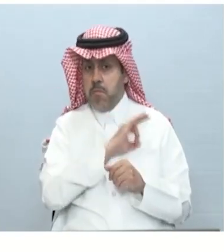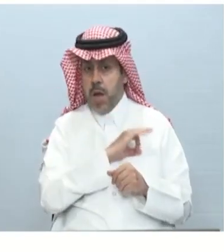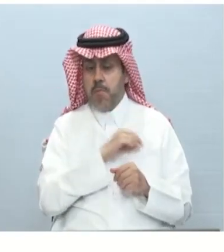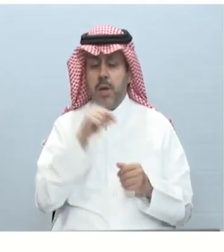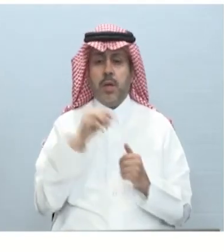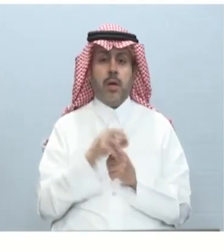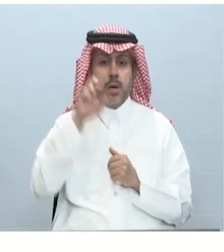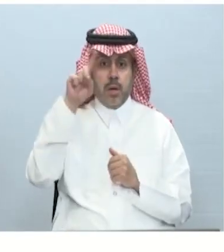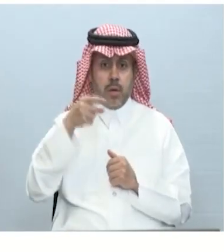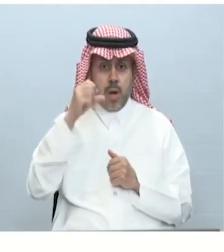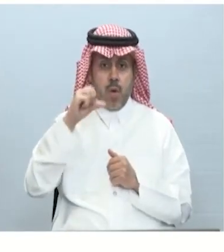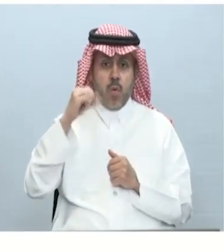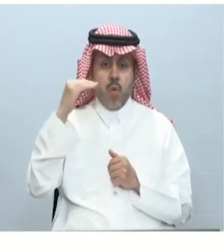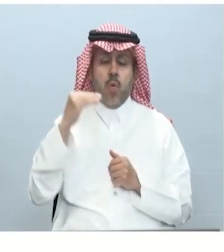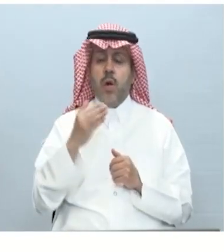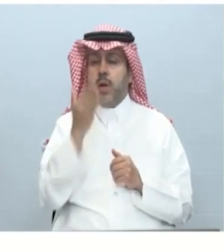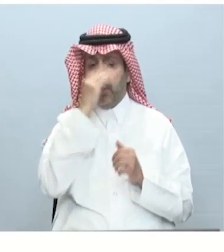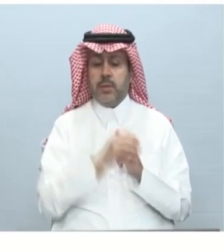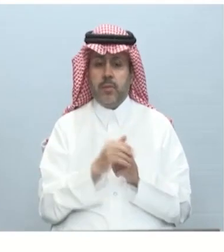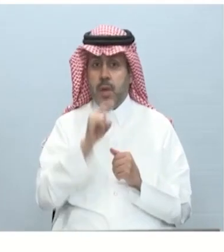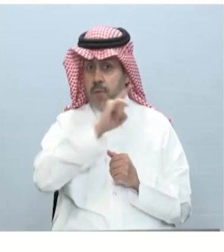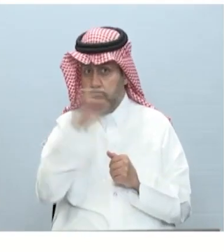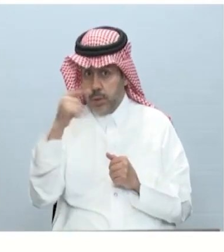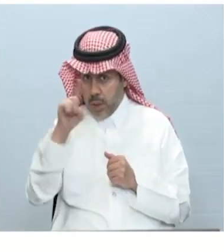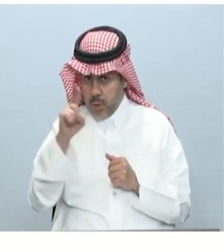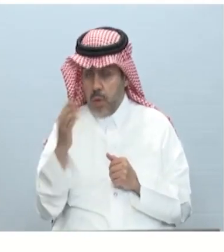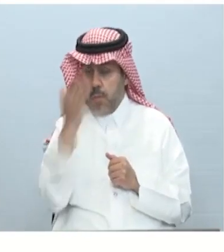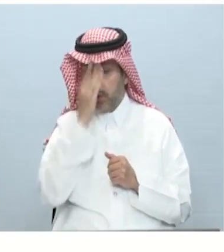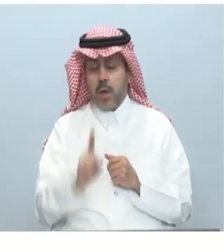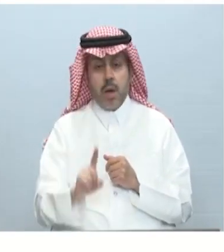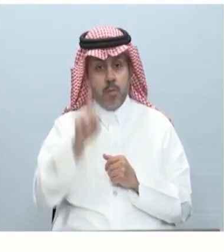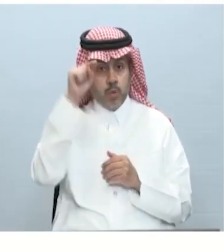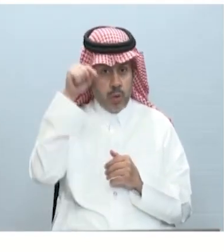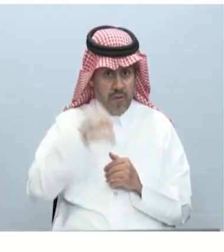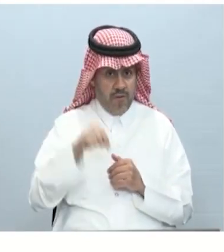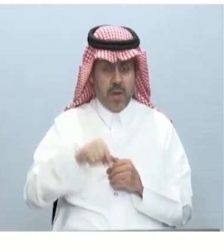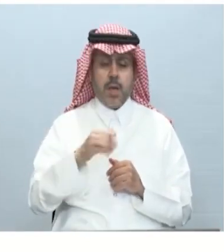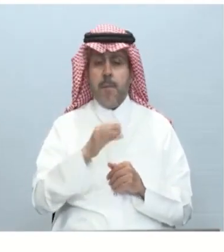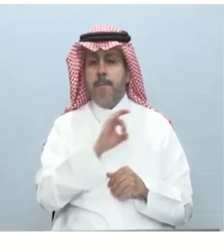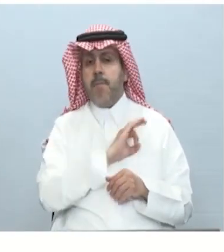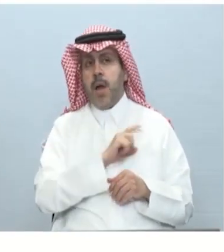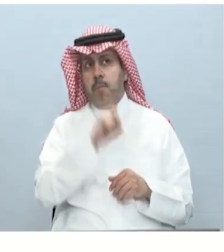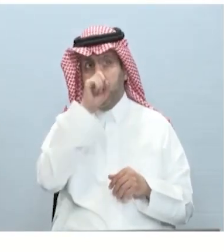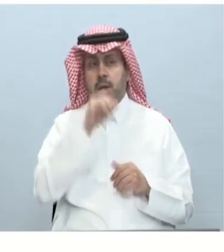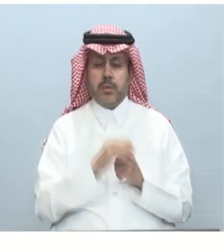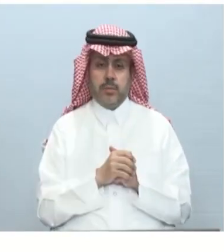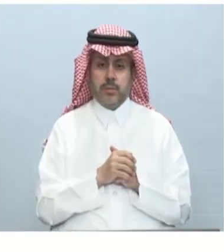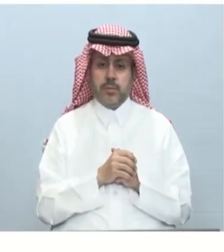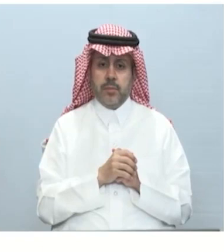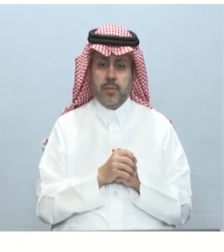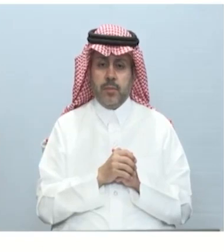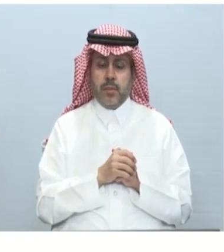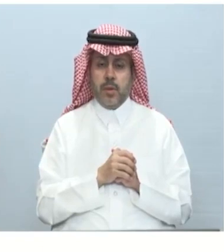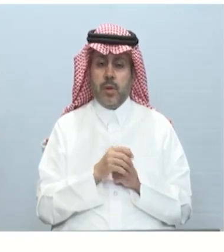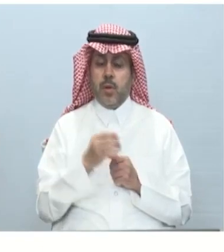العباده ولب العباده فلا تصحوا عباده الا بوجود المحبه لله سبحانه وتعالى فقلنا